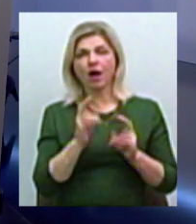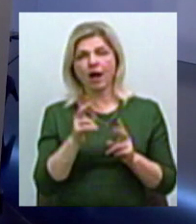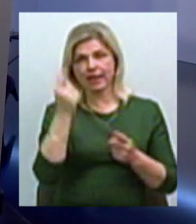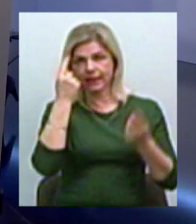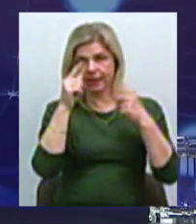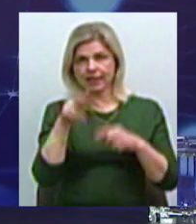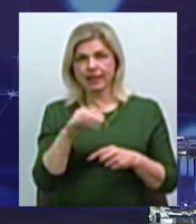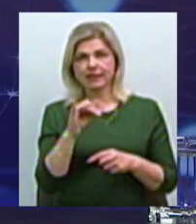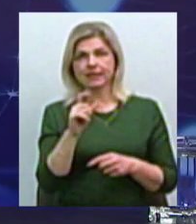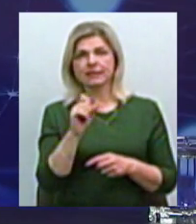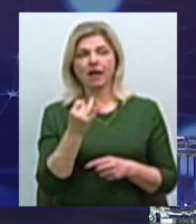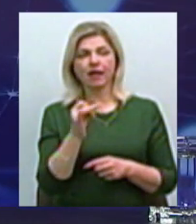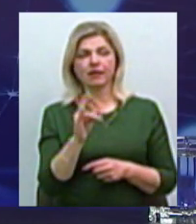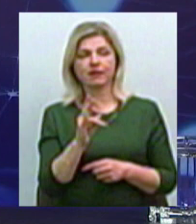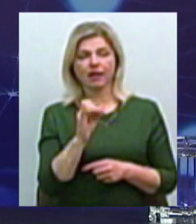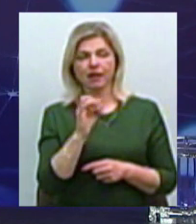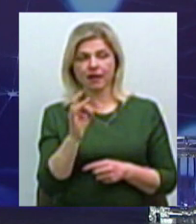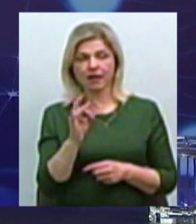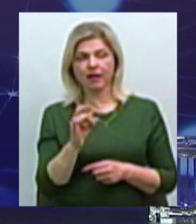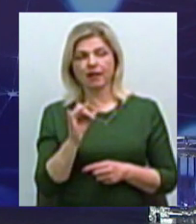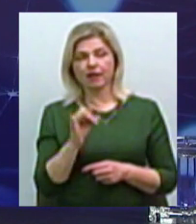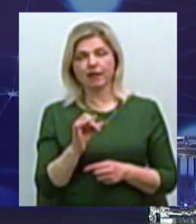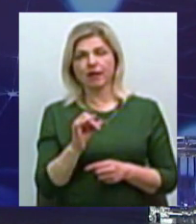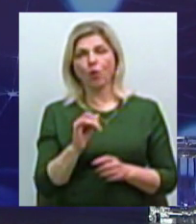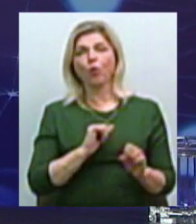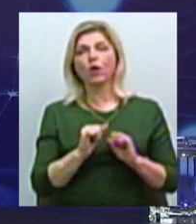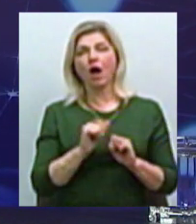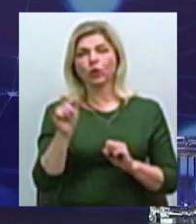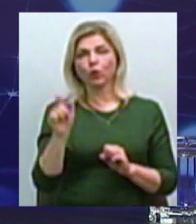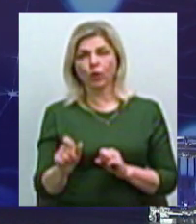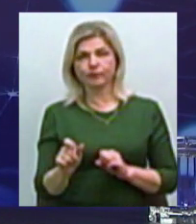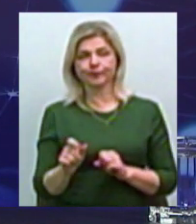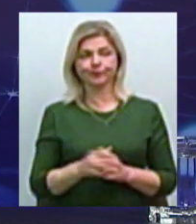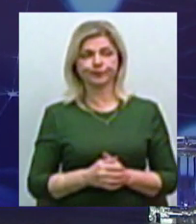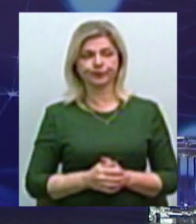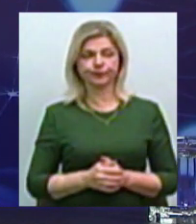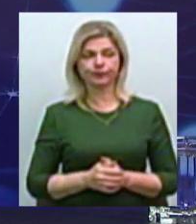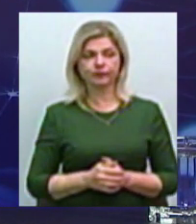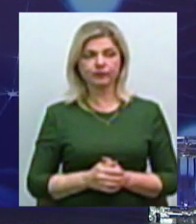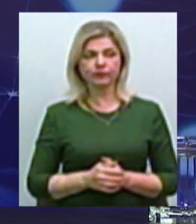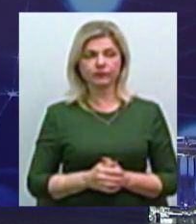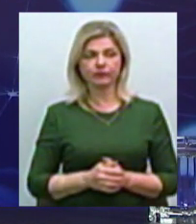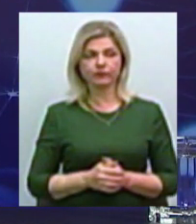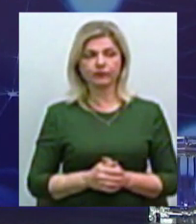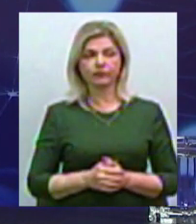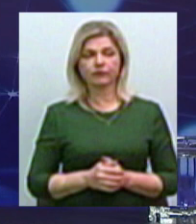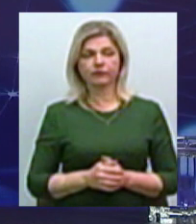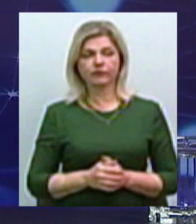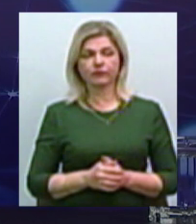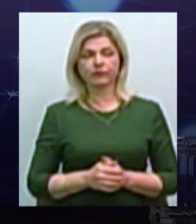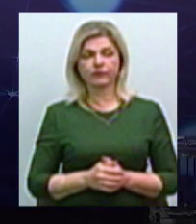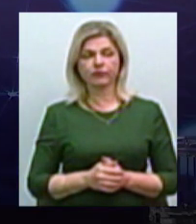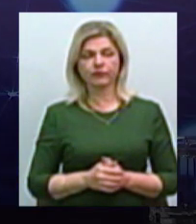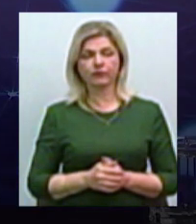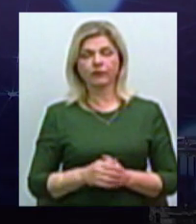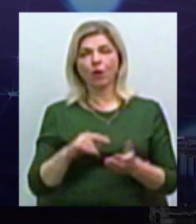Дизайнера, так. Ми відзначили... куратора, одного з кураторів, яка проєкт участі подавала.